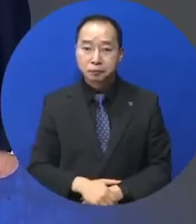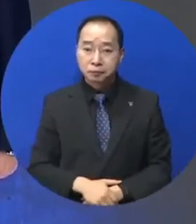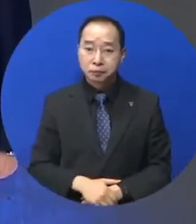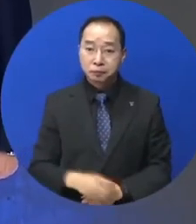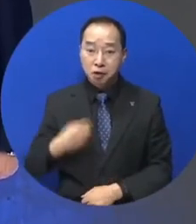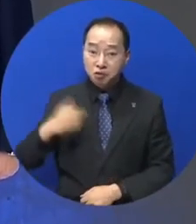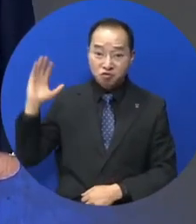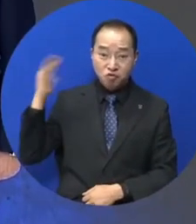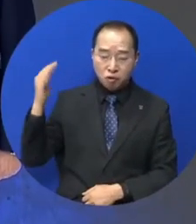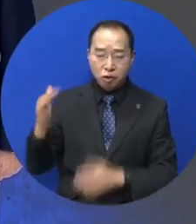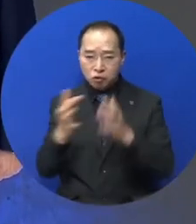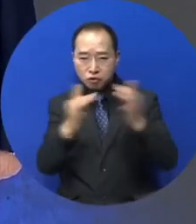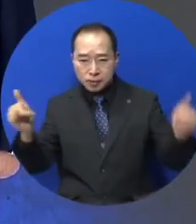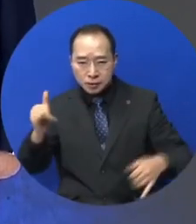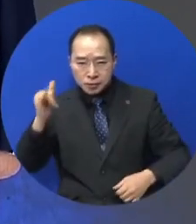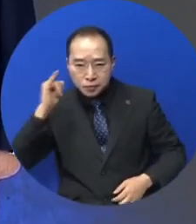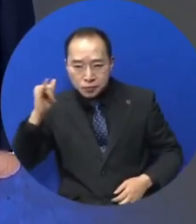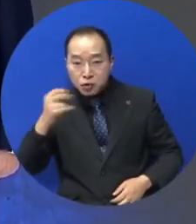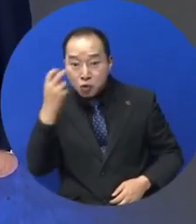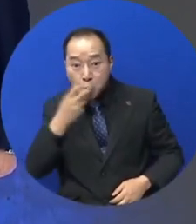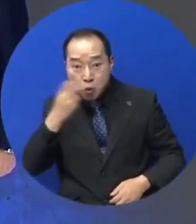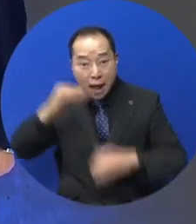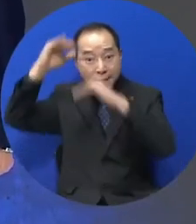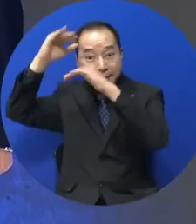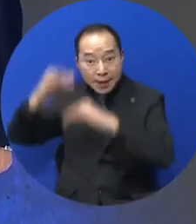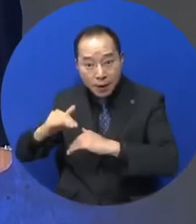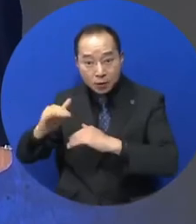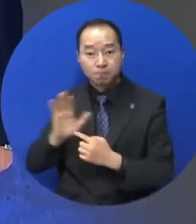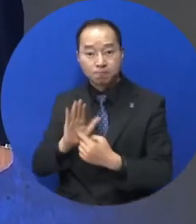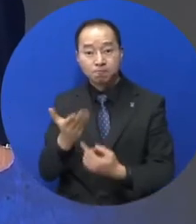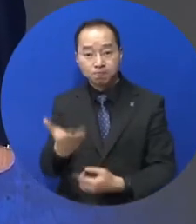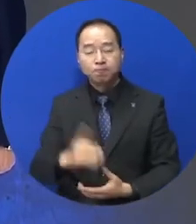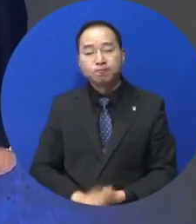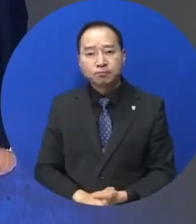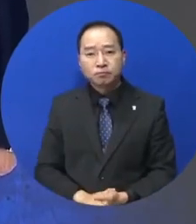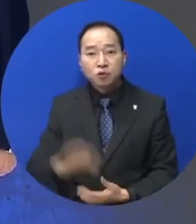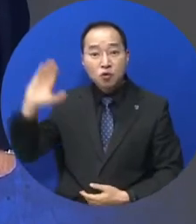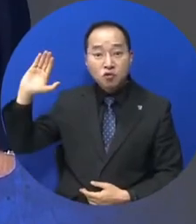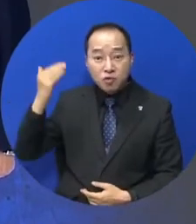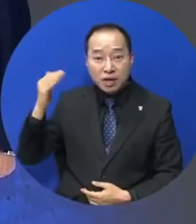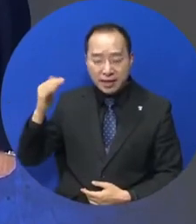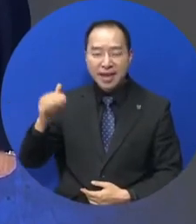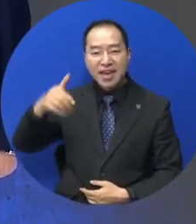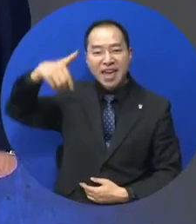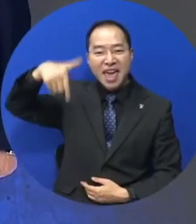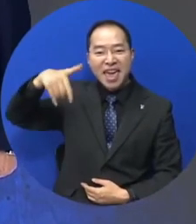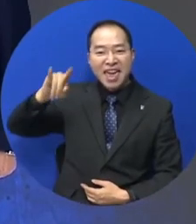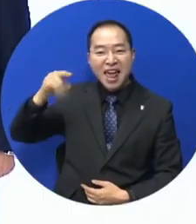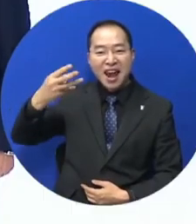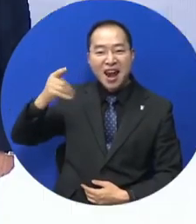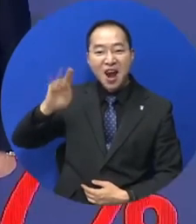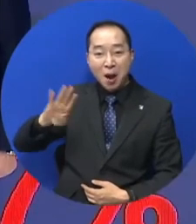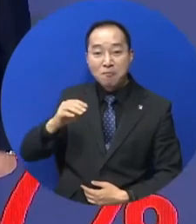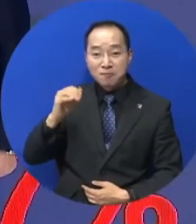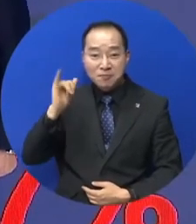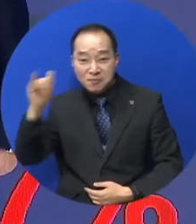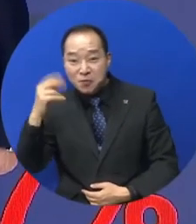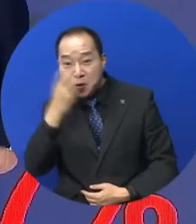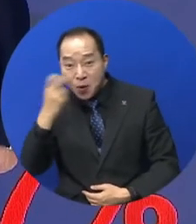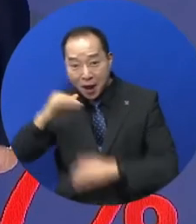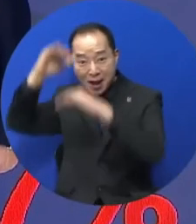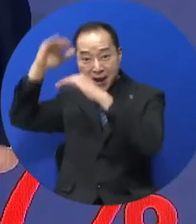최근에 여론조사 내용을 잠깐 소개해드리겠습니다. 최근에 갤럽에서 조사한 여론조사 결과를 보면